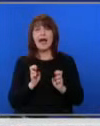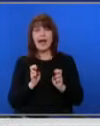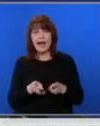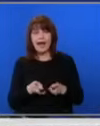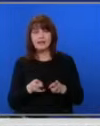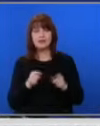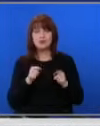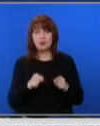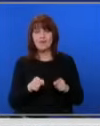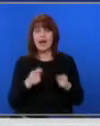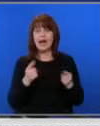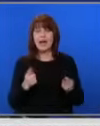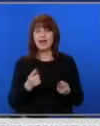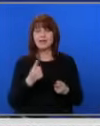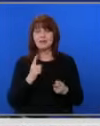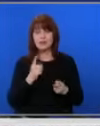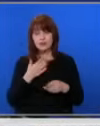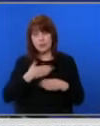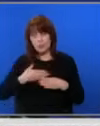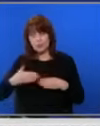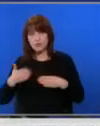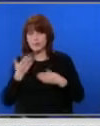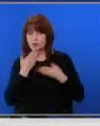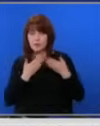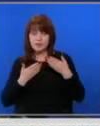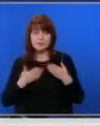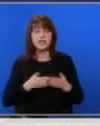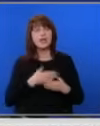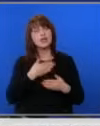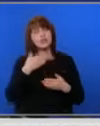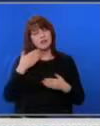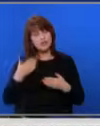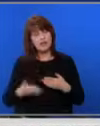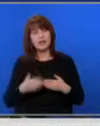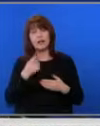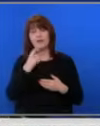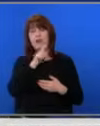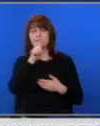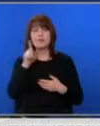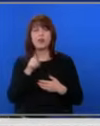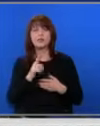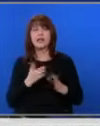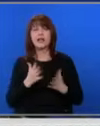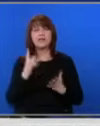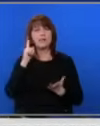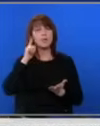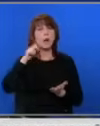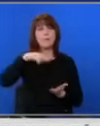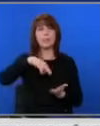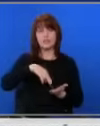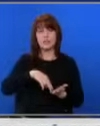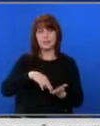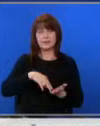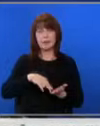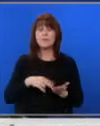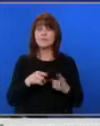е нещо, което ние ще продължим да обсъждаме и чак тогава ще дойде и въпроса за това какви са позициите, какво е на тях.